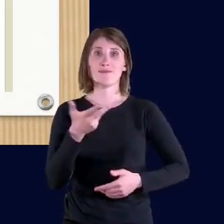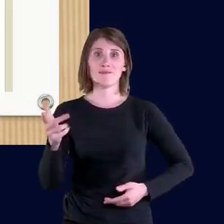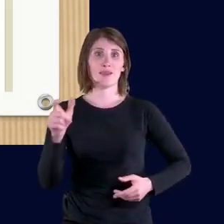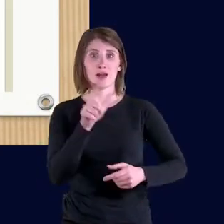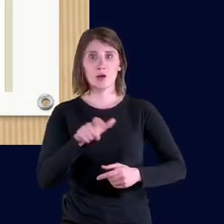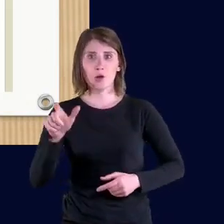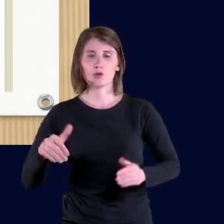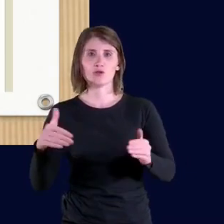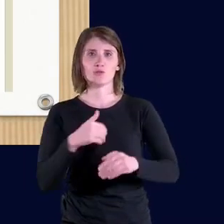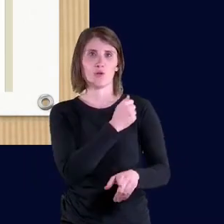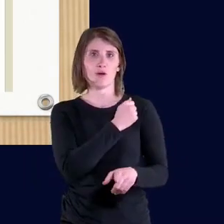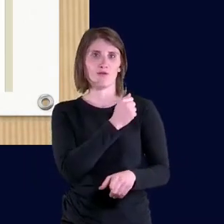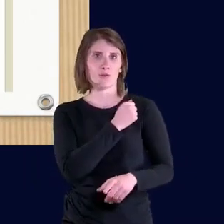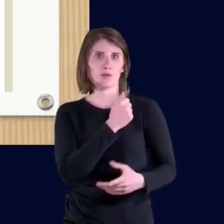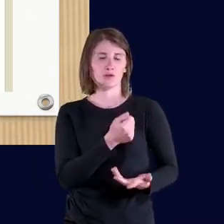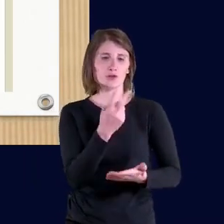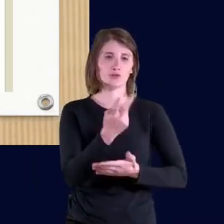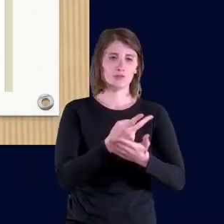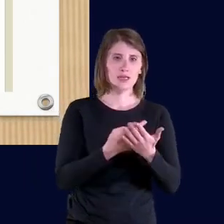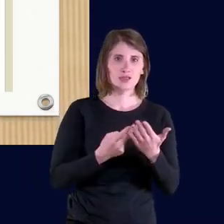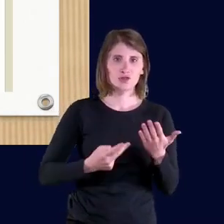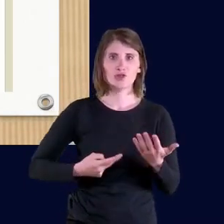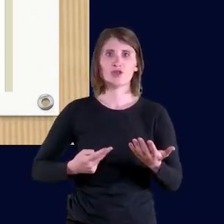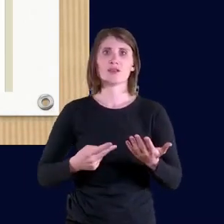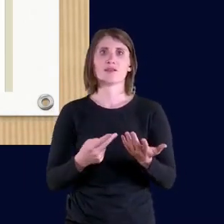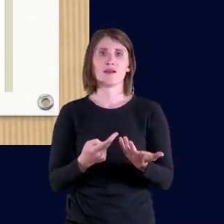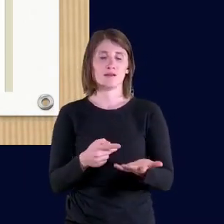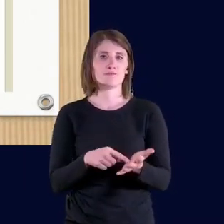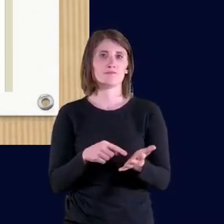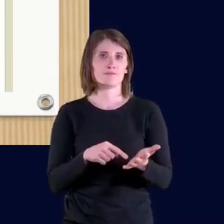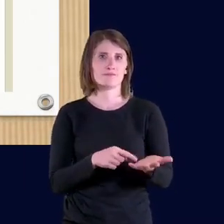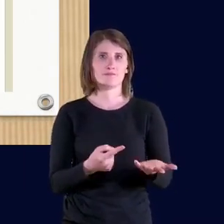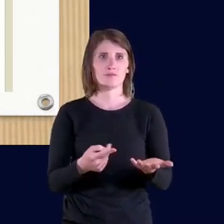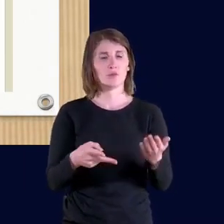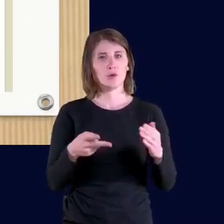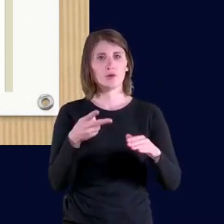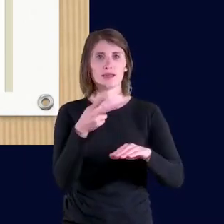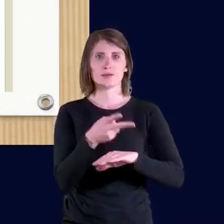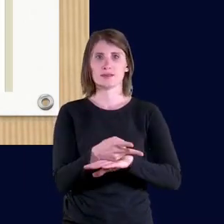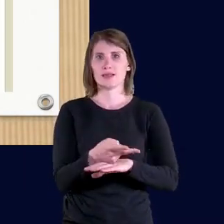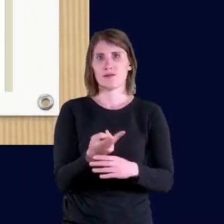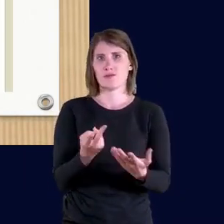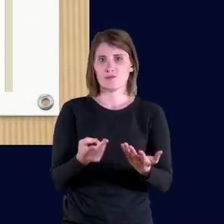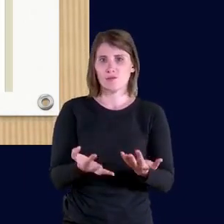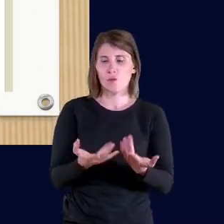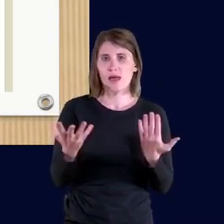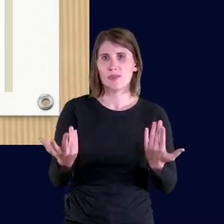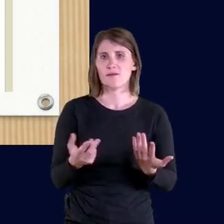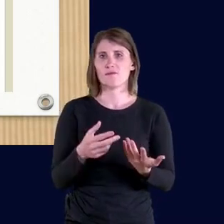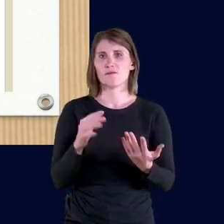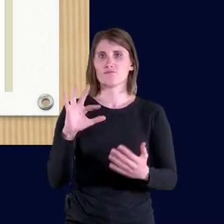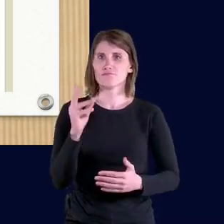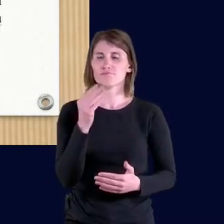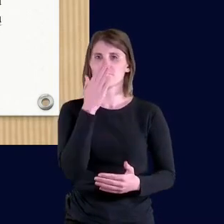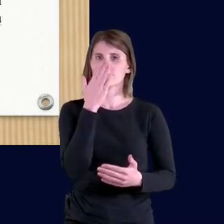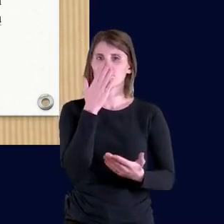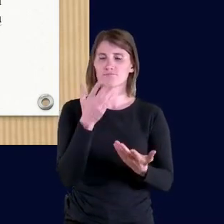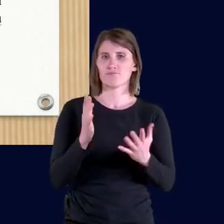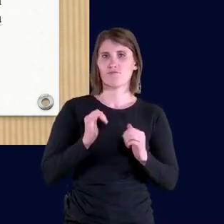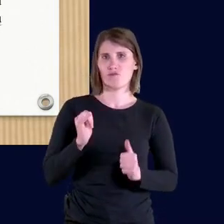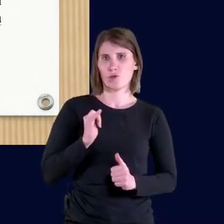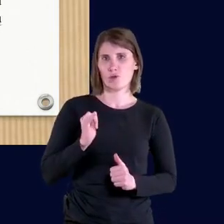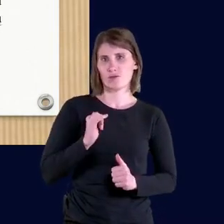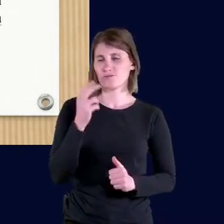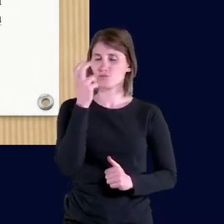osób mogło wypożyczyć te książki przeczytać je to dostępny ten ból format i fajna ciekawa